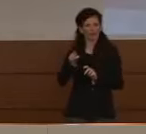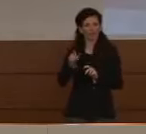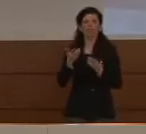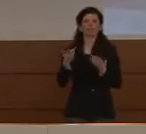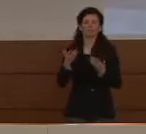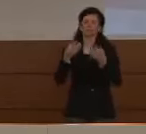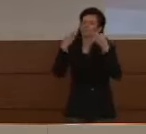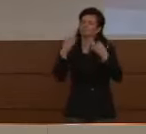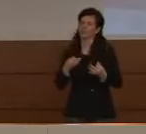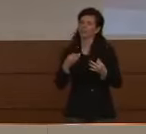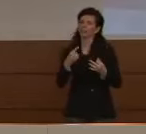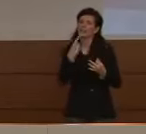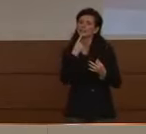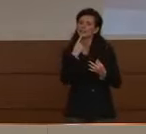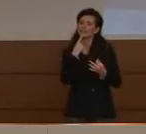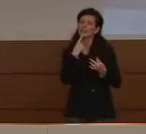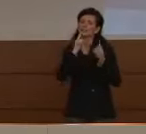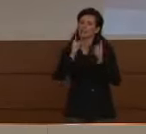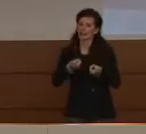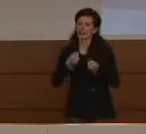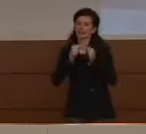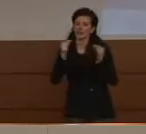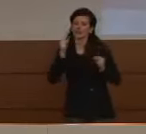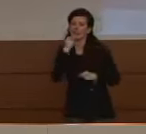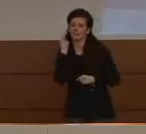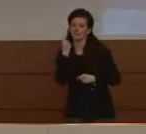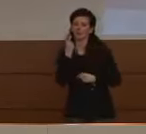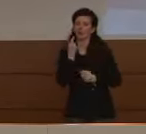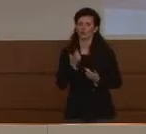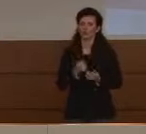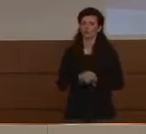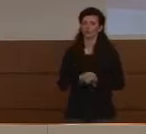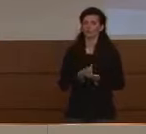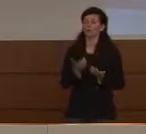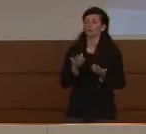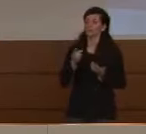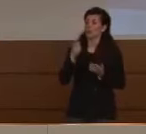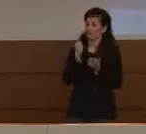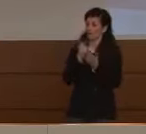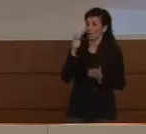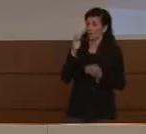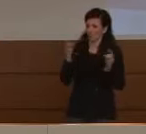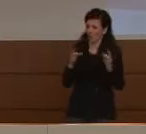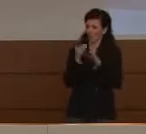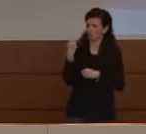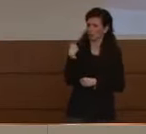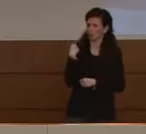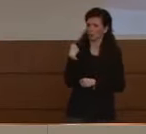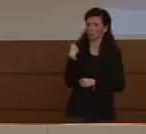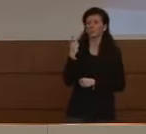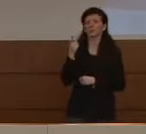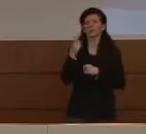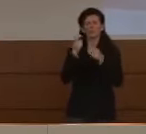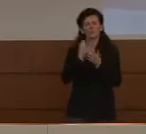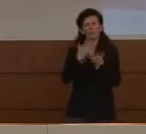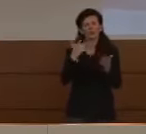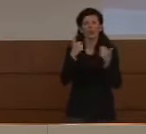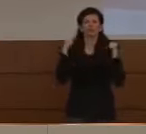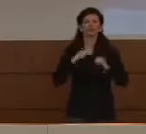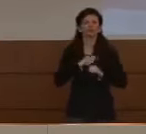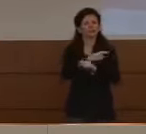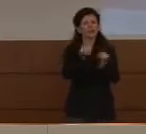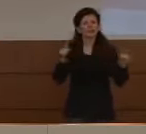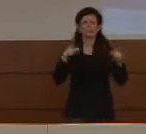destinatario della necessità di fare il tampone guardia è molto importante la ringrazio questa domanda a rassicurare la popolazione che